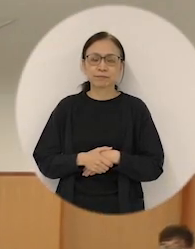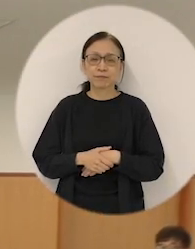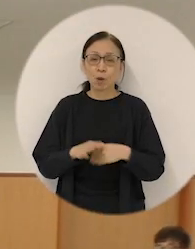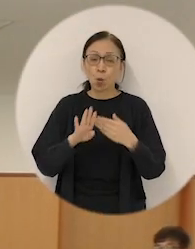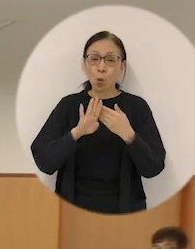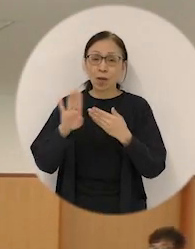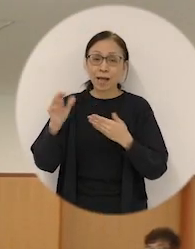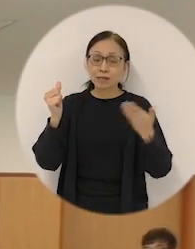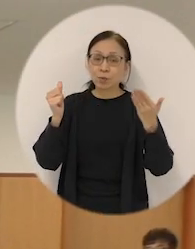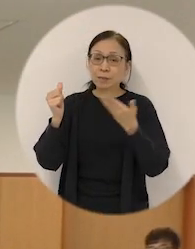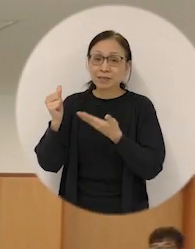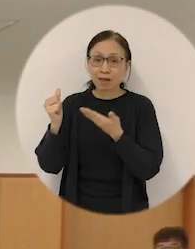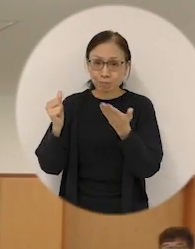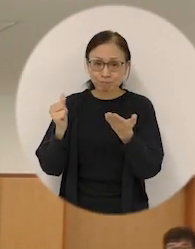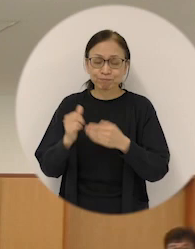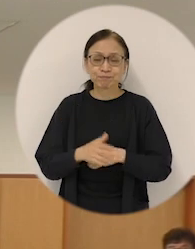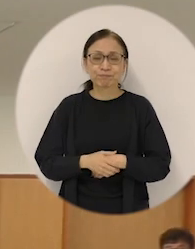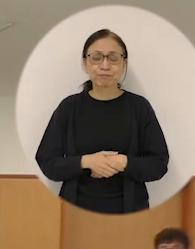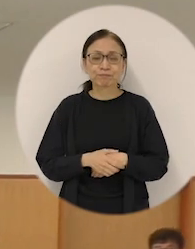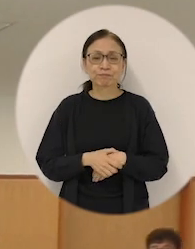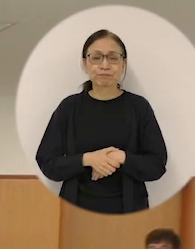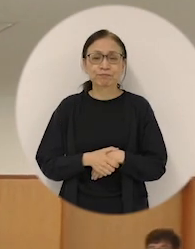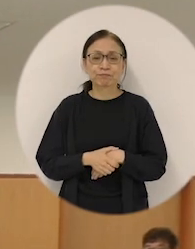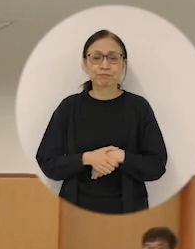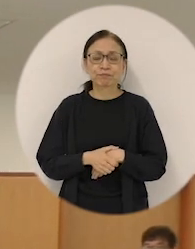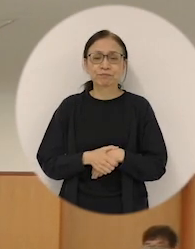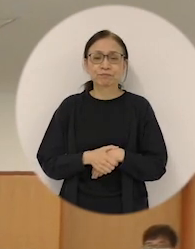他にご質問はございませんか？